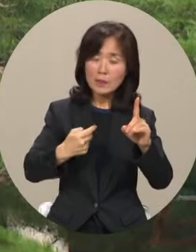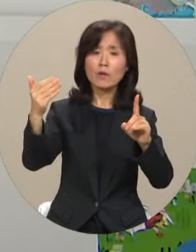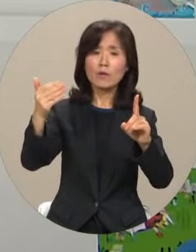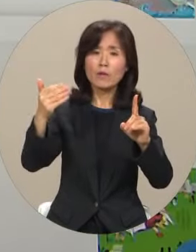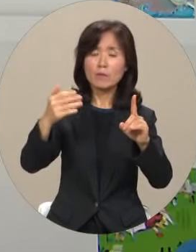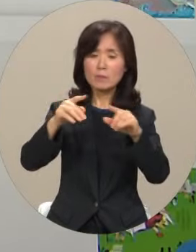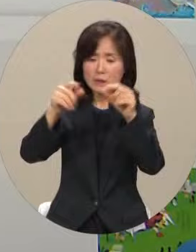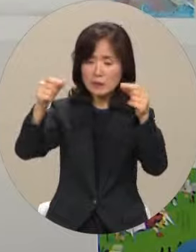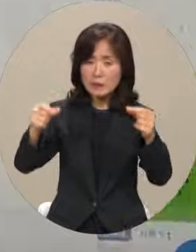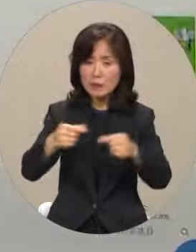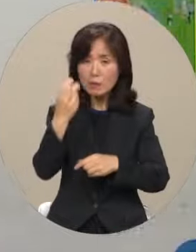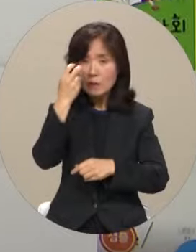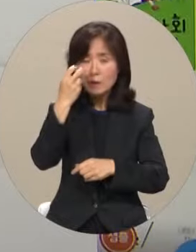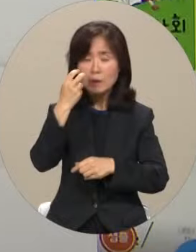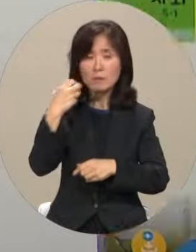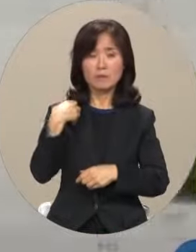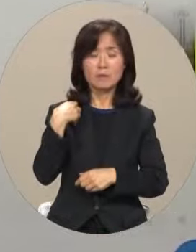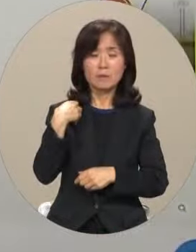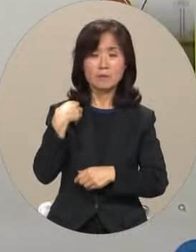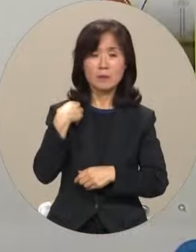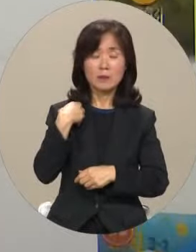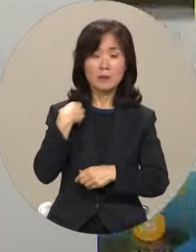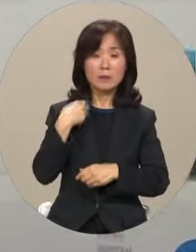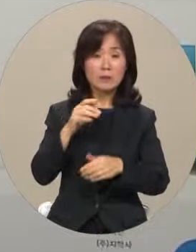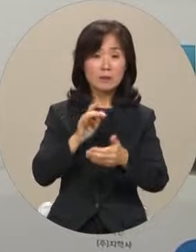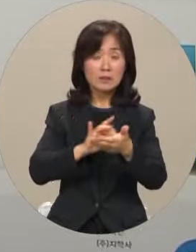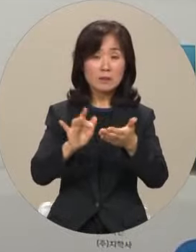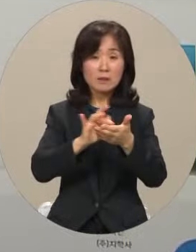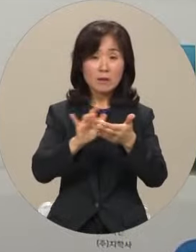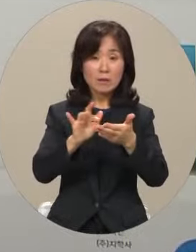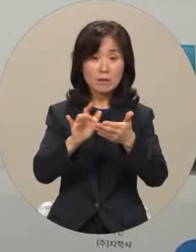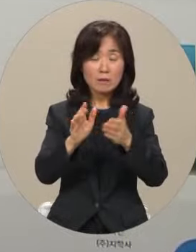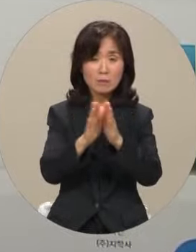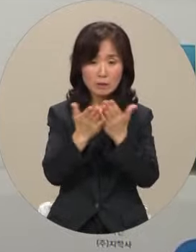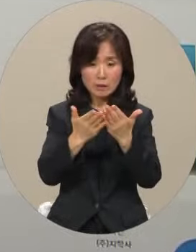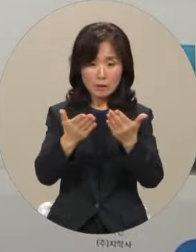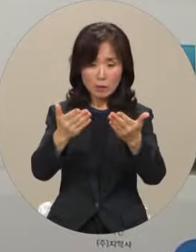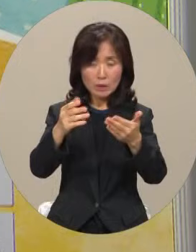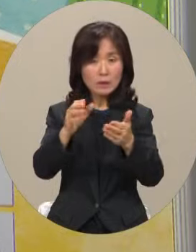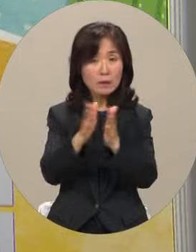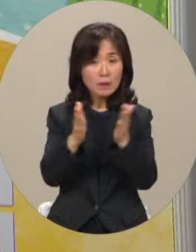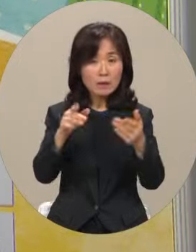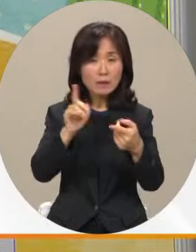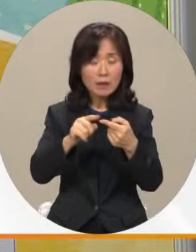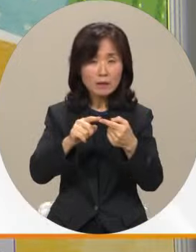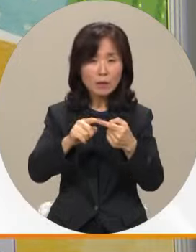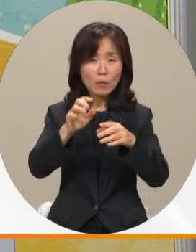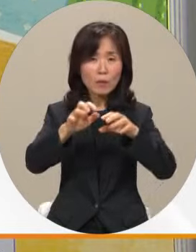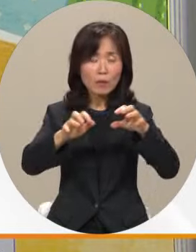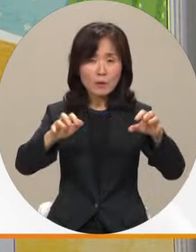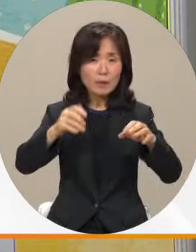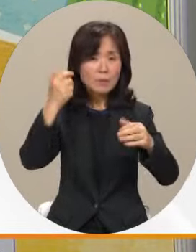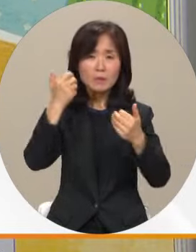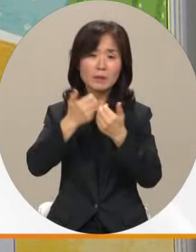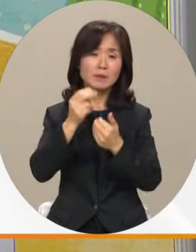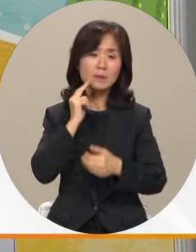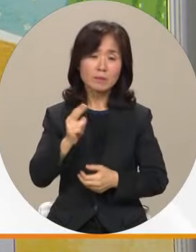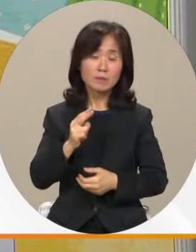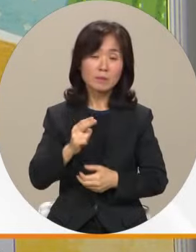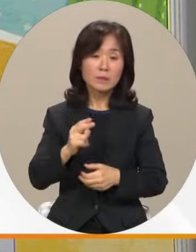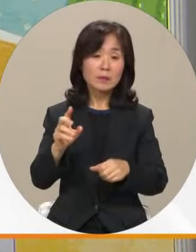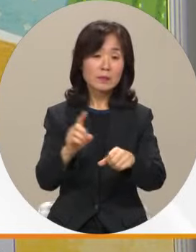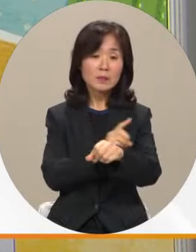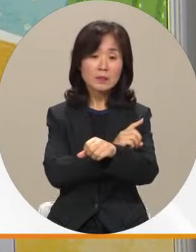합니다 디지털 교과서 도입에 대한 현장의 반발도 거셉니다 디지털 기기에 우리가 계속 아이들이 노출되